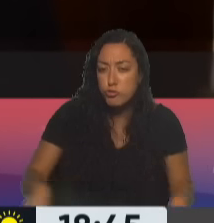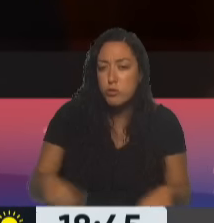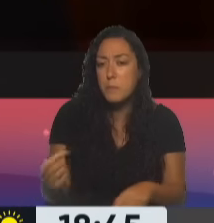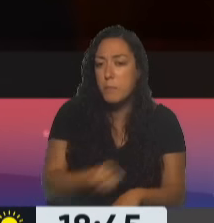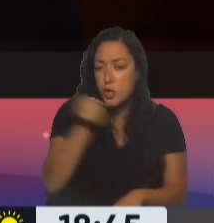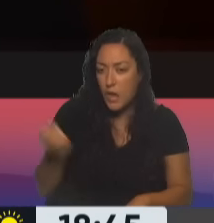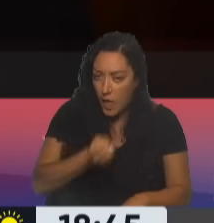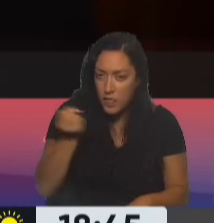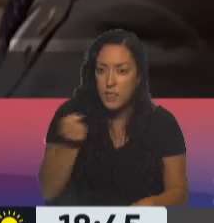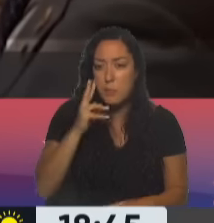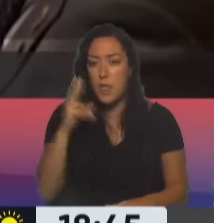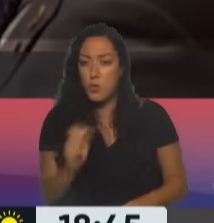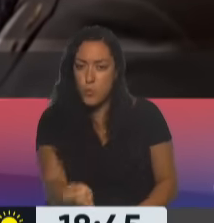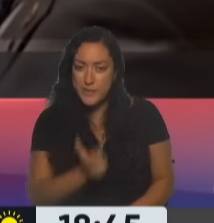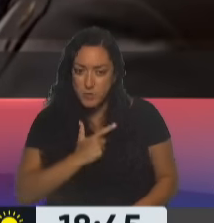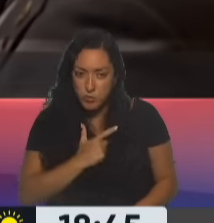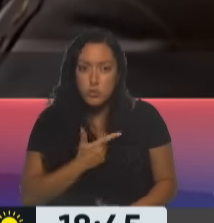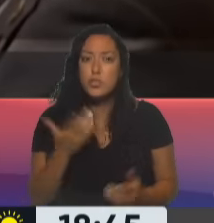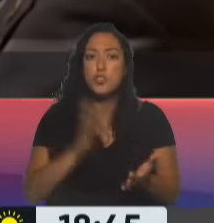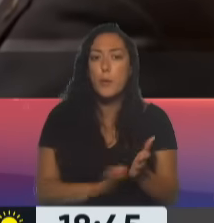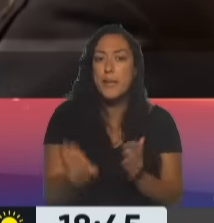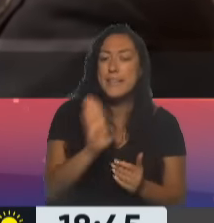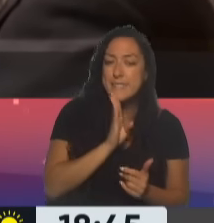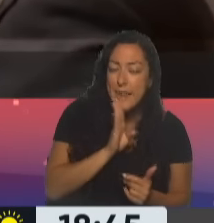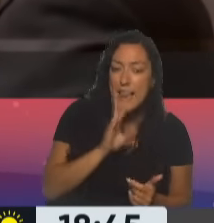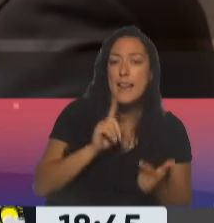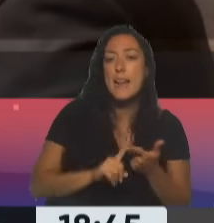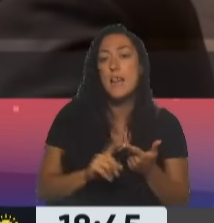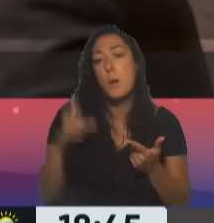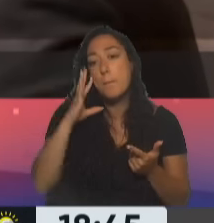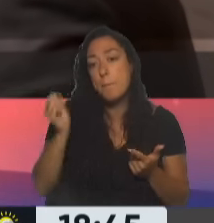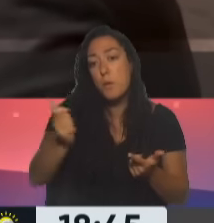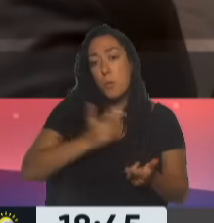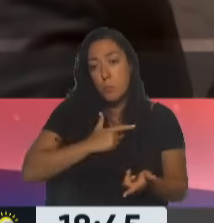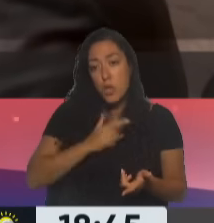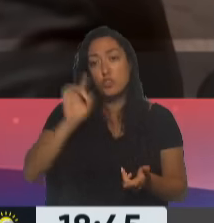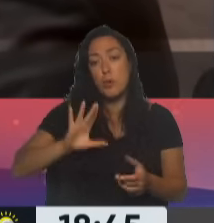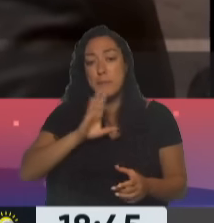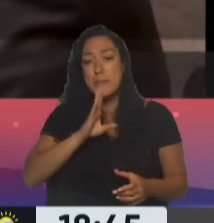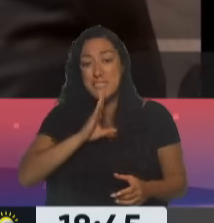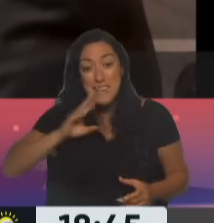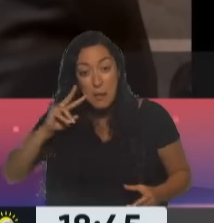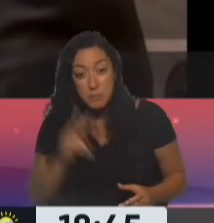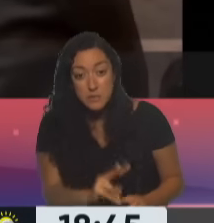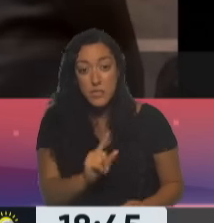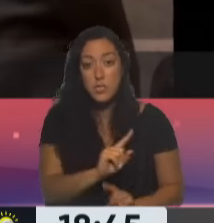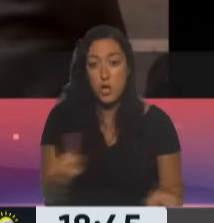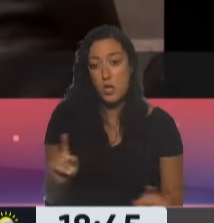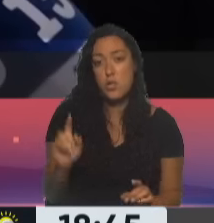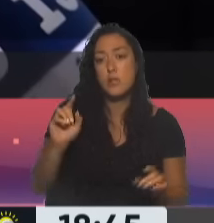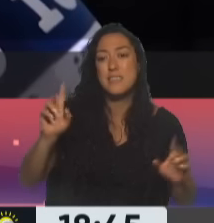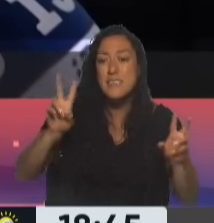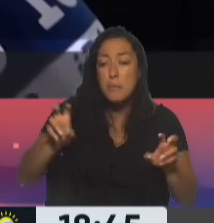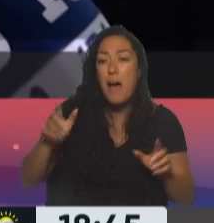מבחינתנו, מבחינת ישראל, לדעתי לא רק ישראל, זאת אומרת, זה לא רק הגרעין, זה גם הטילים הבליסטיים, זה גם השלוחים האיראנים,